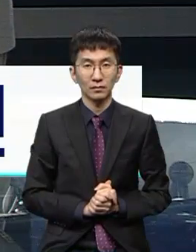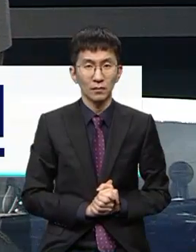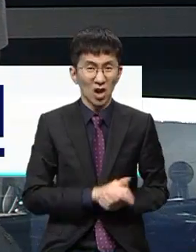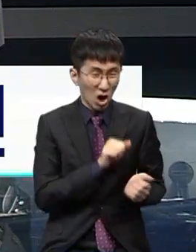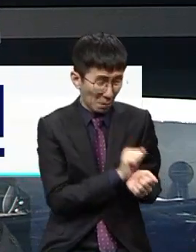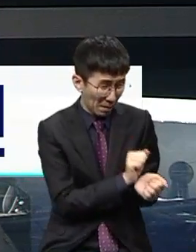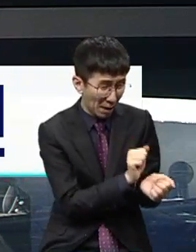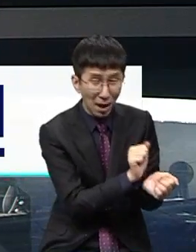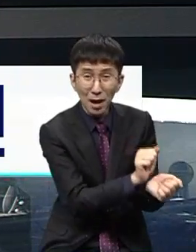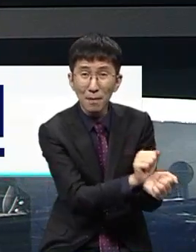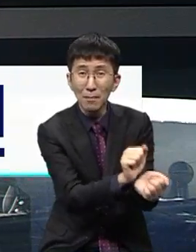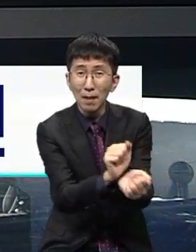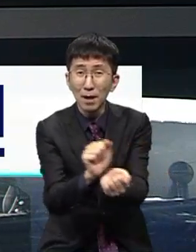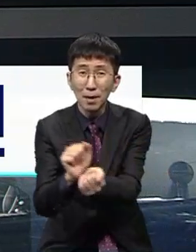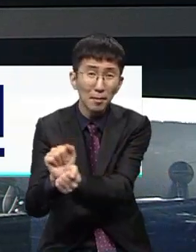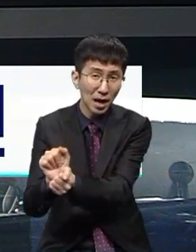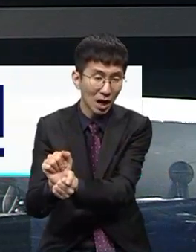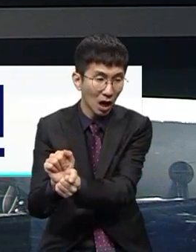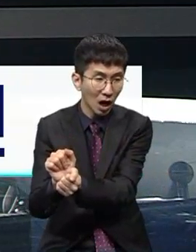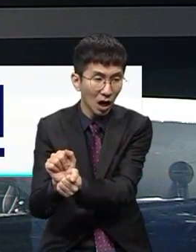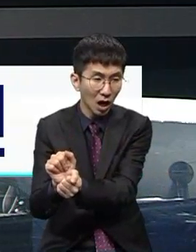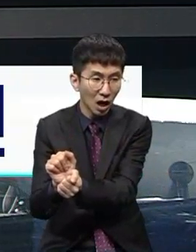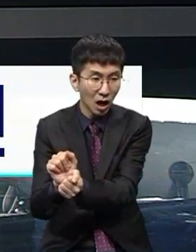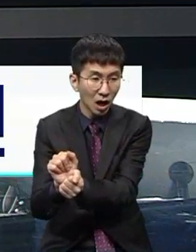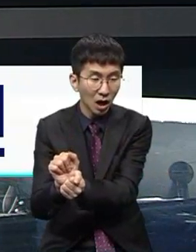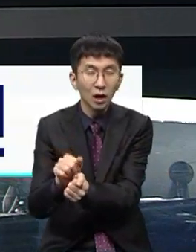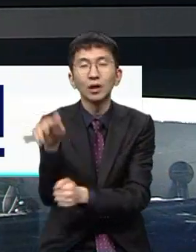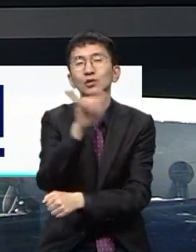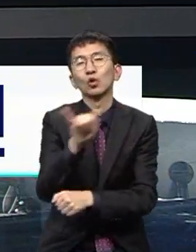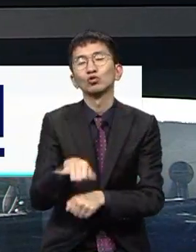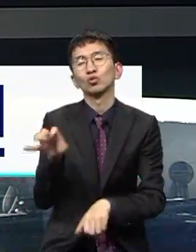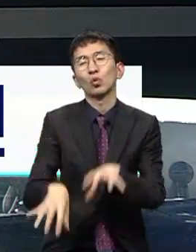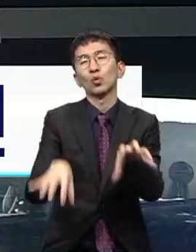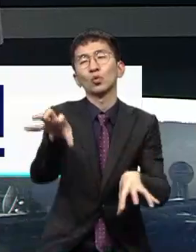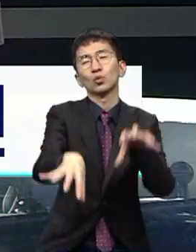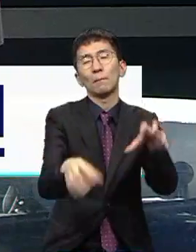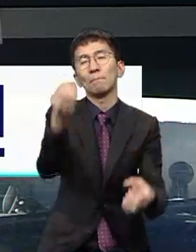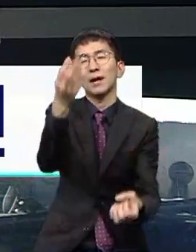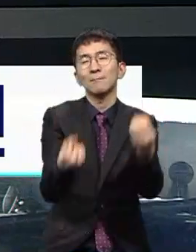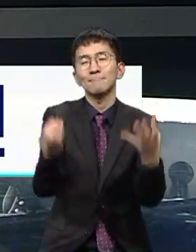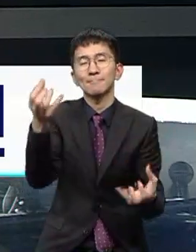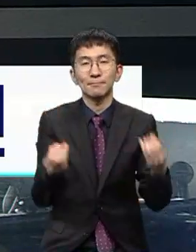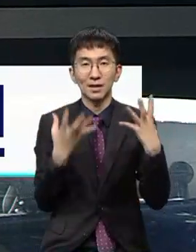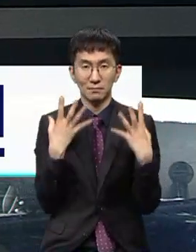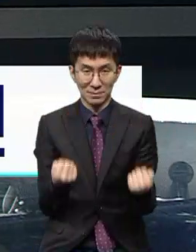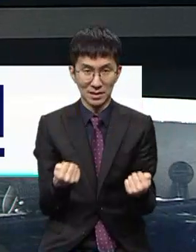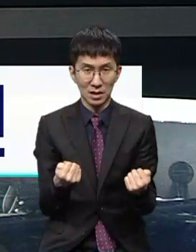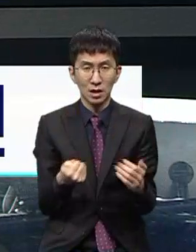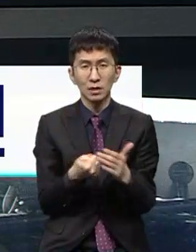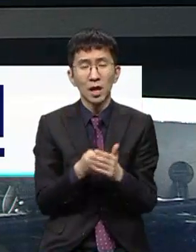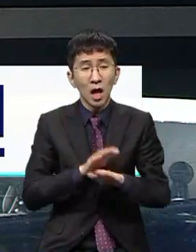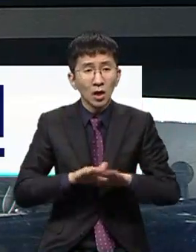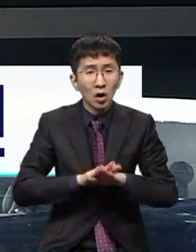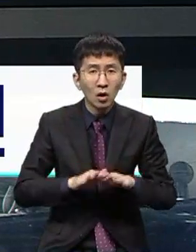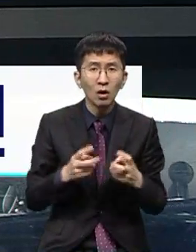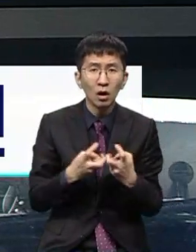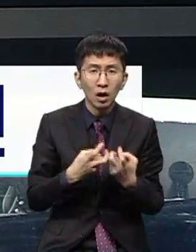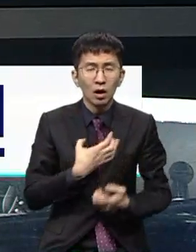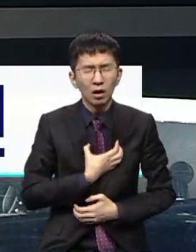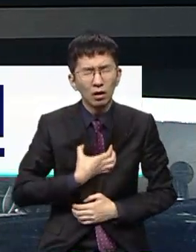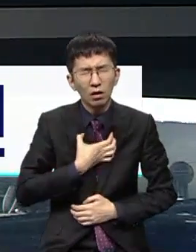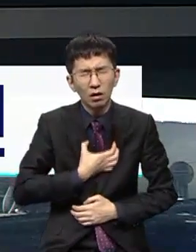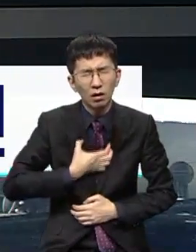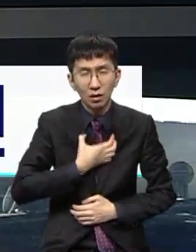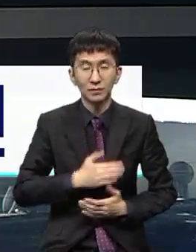한 곳에서 여러 명이 코로나에 걸리는 일이 전국 여기저기에서 이어지면서 여기에 어떻게 대처해야 할지 당국의